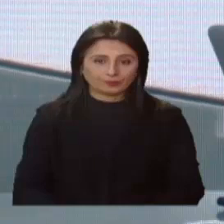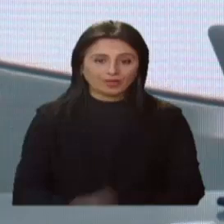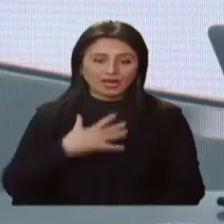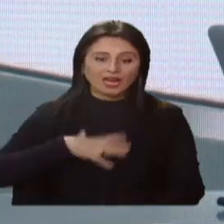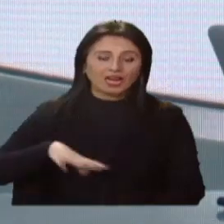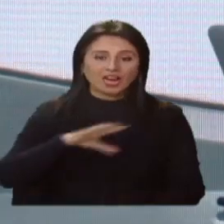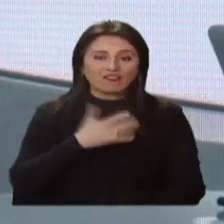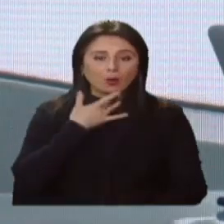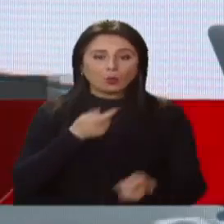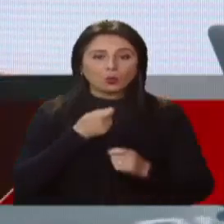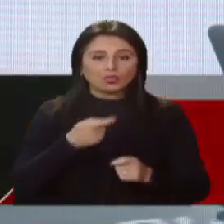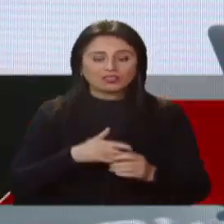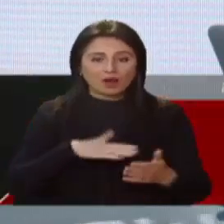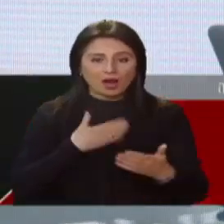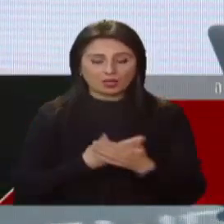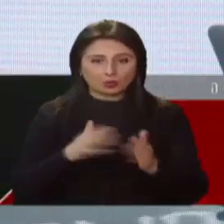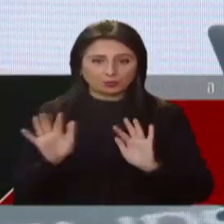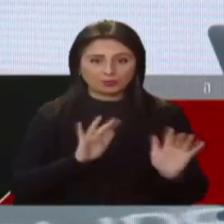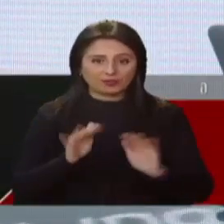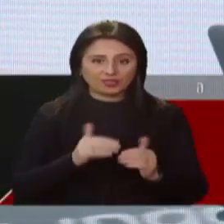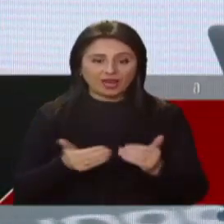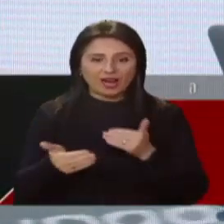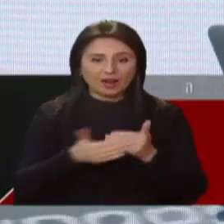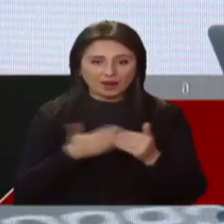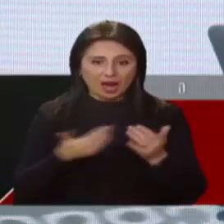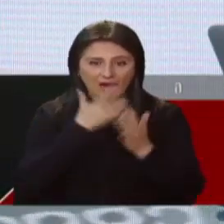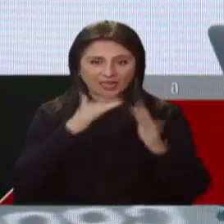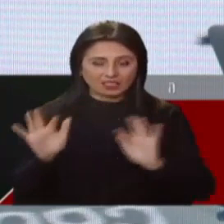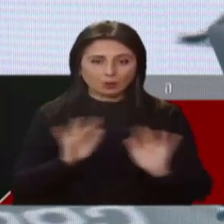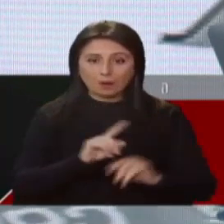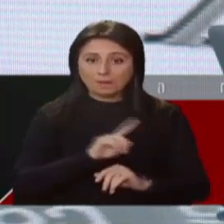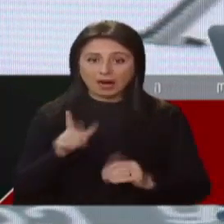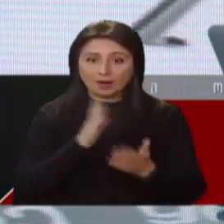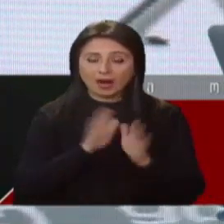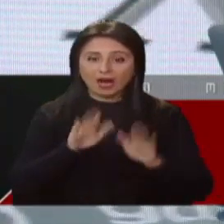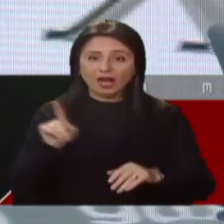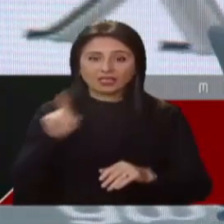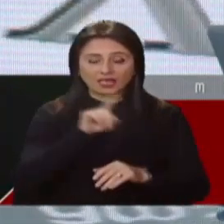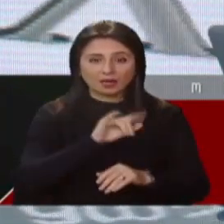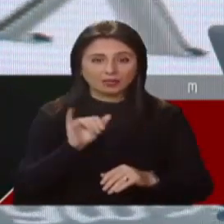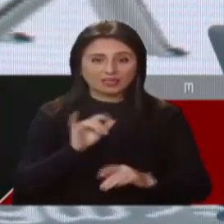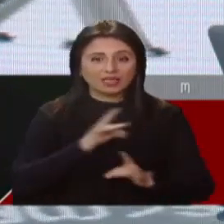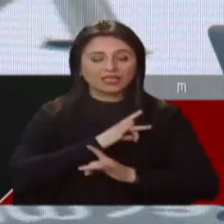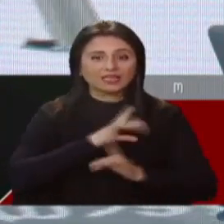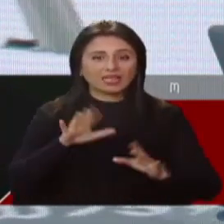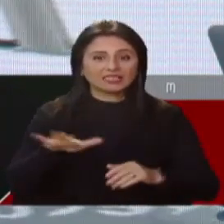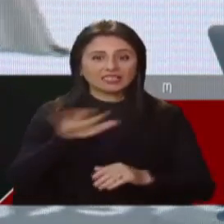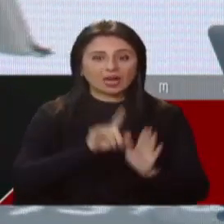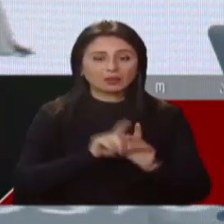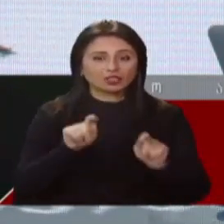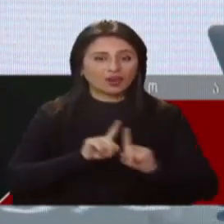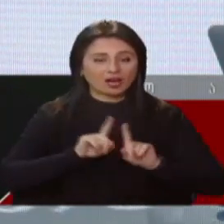ქვეყნის მასშტაბით მუნიციპალიტეტებში აქტიურად მიმდინარეობს წინა საახალწლო ღონისძიებები, მაგრამ არის ადგილები, სადაც სადღესასწაულო გარემოს